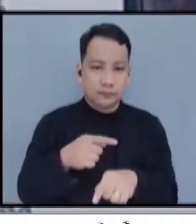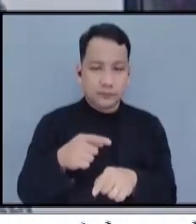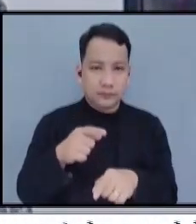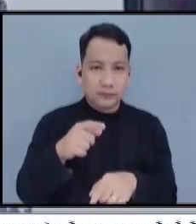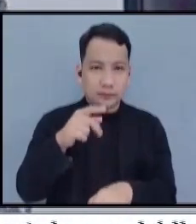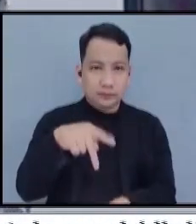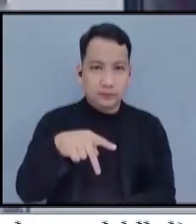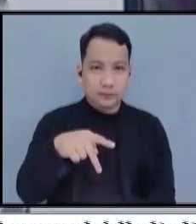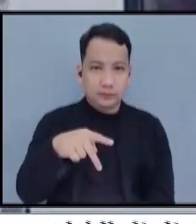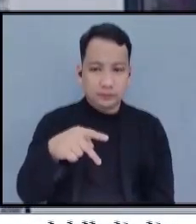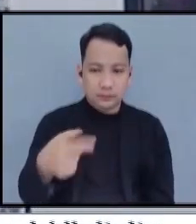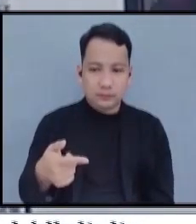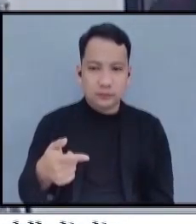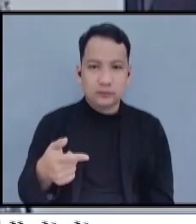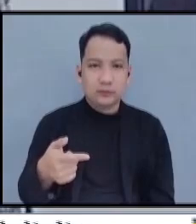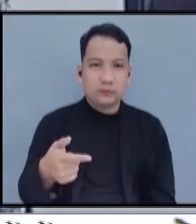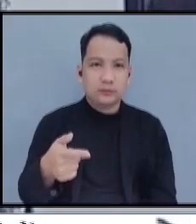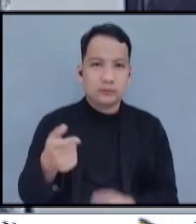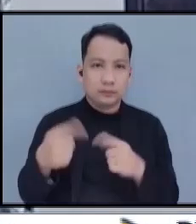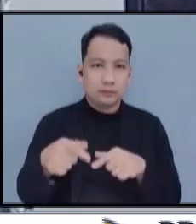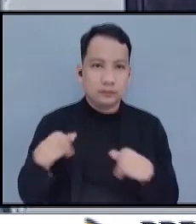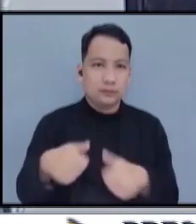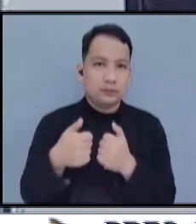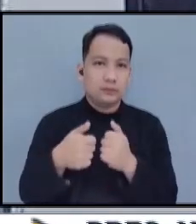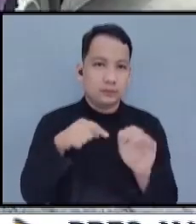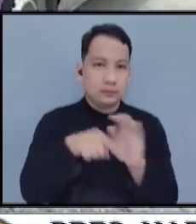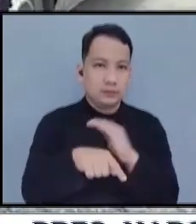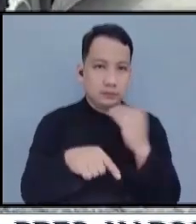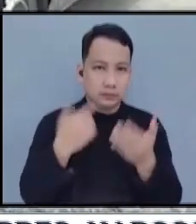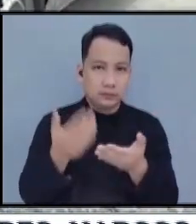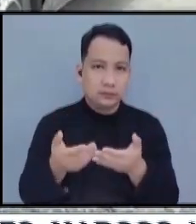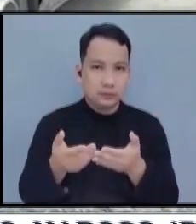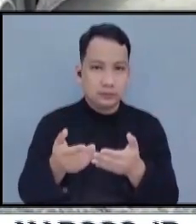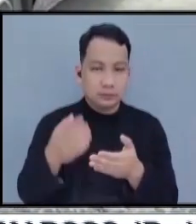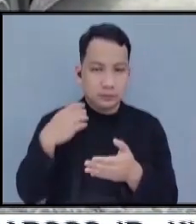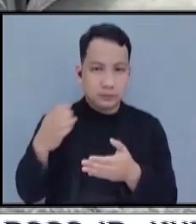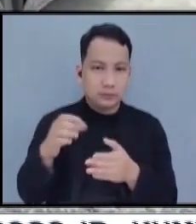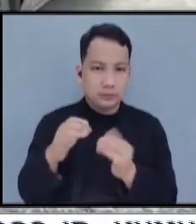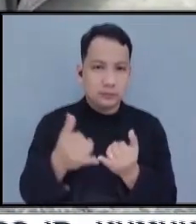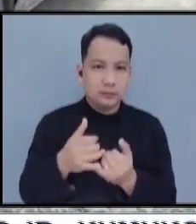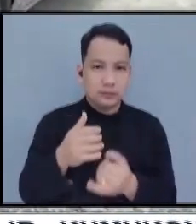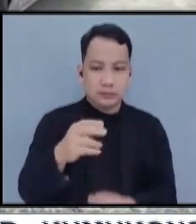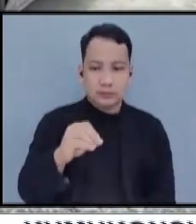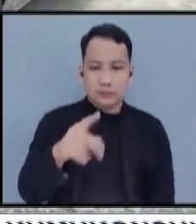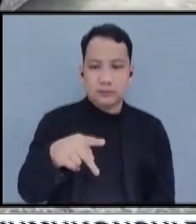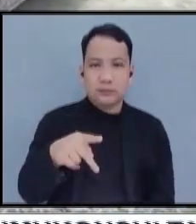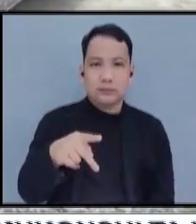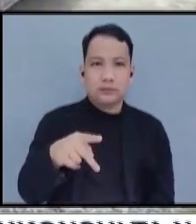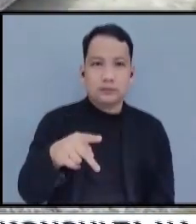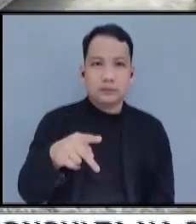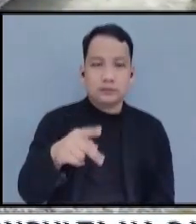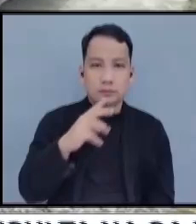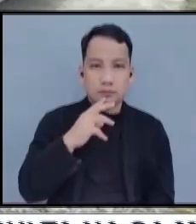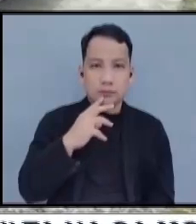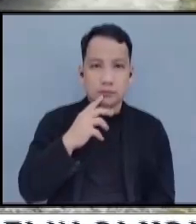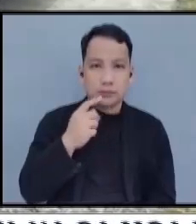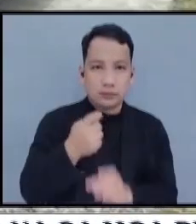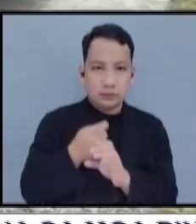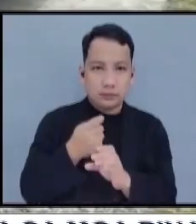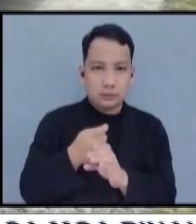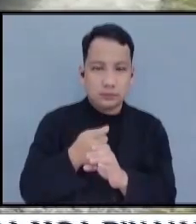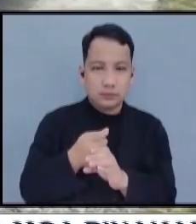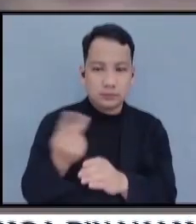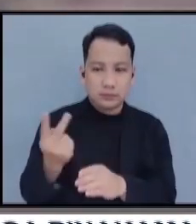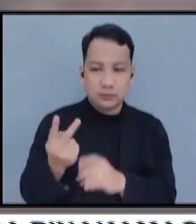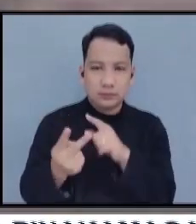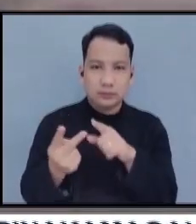ang aksidente. Patay sa banggaan ang kapitan at crew ng Hop and Go 1 water taxi. Sugatan naman ang dalawang pasaherong